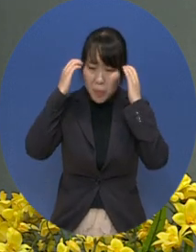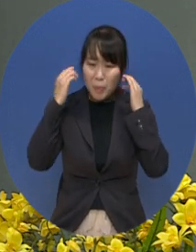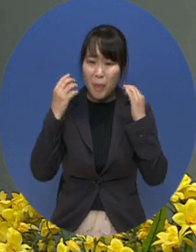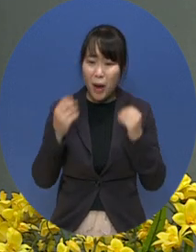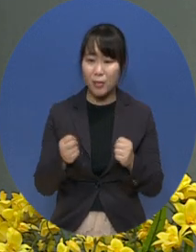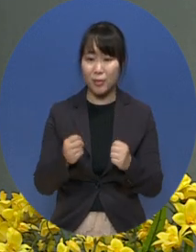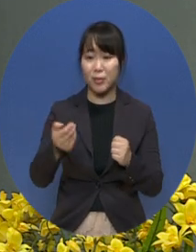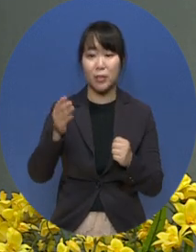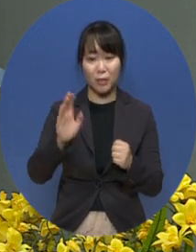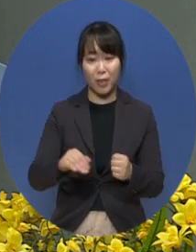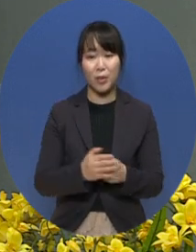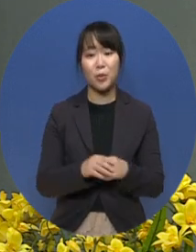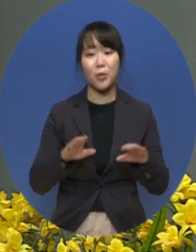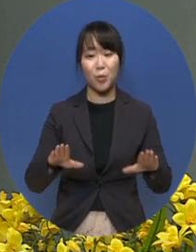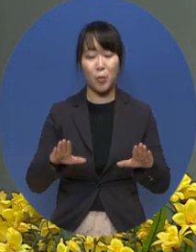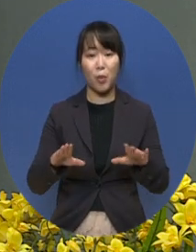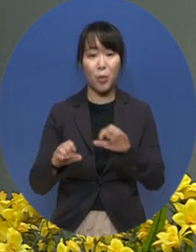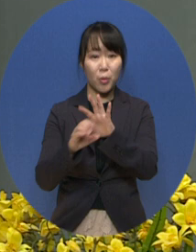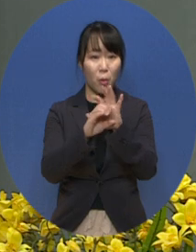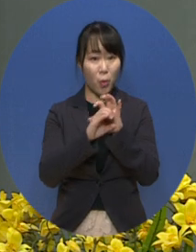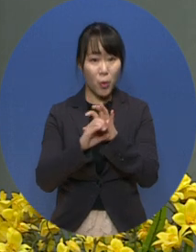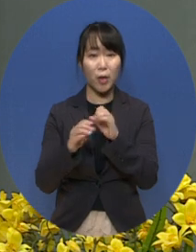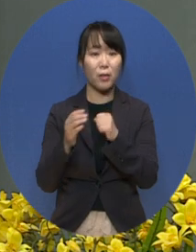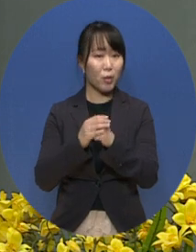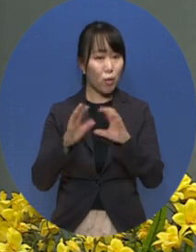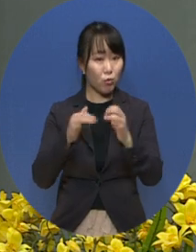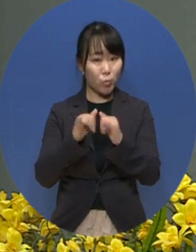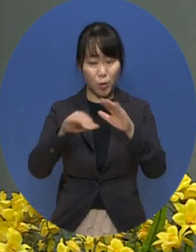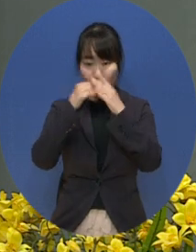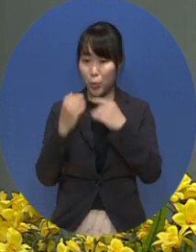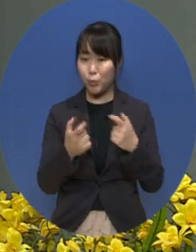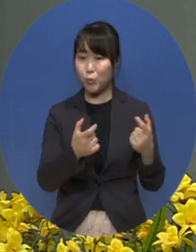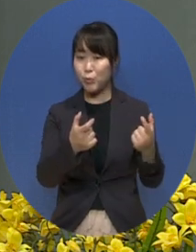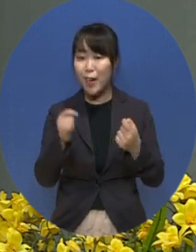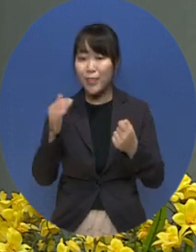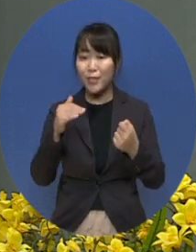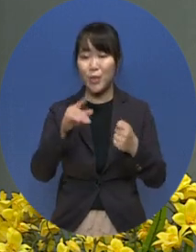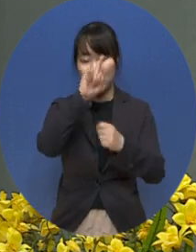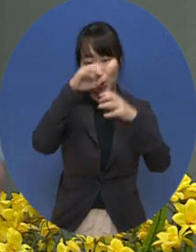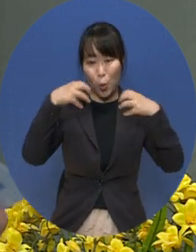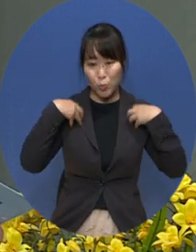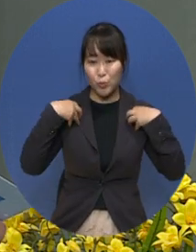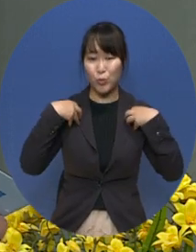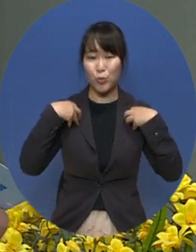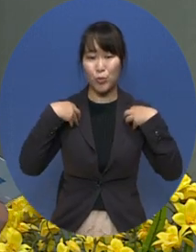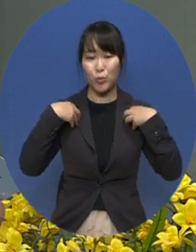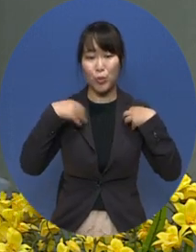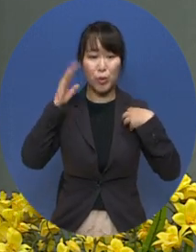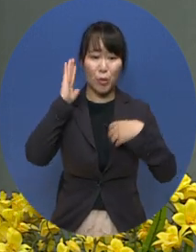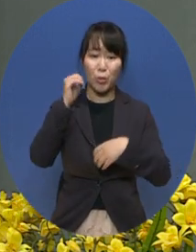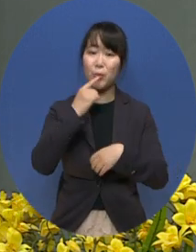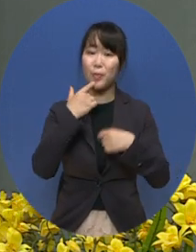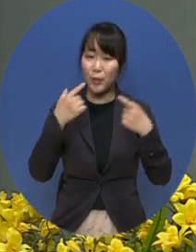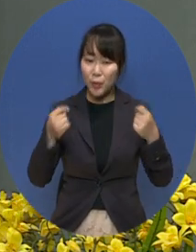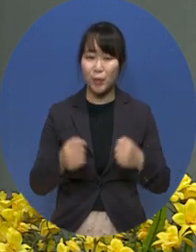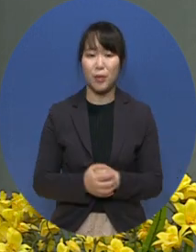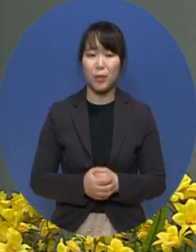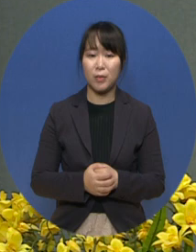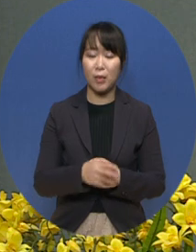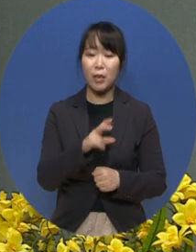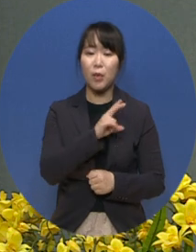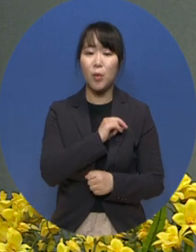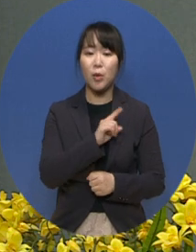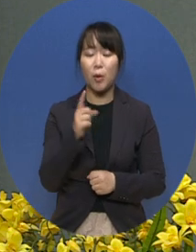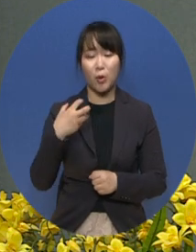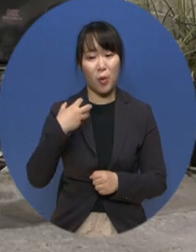그런데 이번 컬러를 통해 가지고 또 국민들이 하나가 됐어요 정부도 그렇고 대통령도 그러시고 예 그래서 5 힘은 어떤